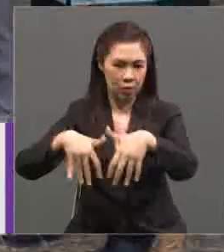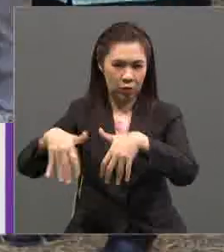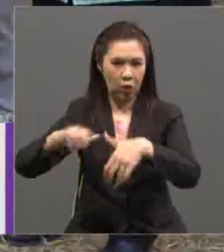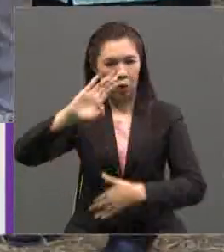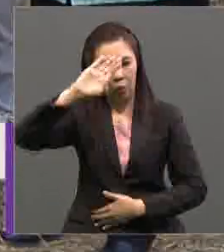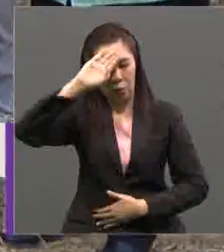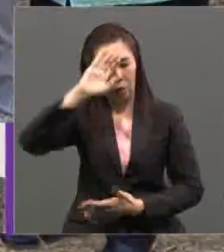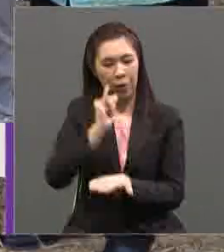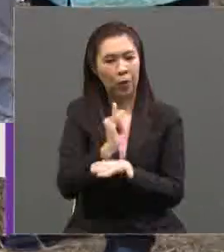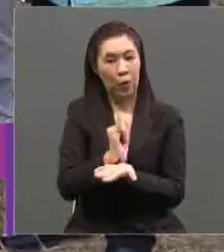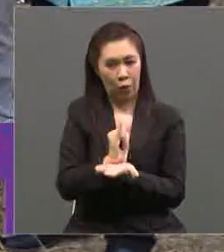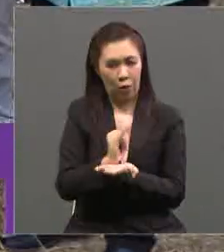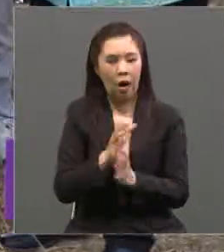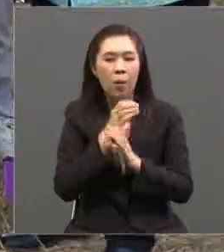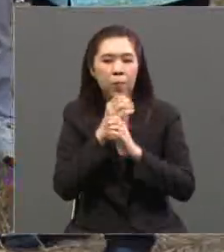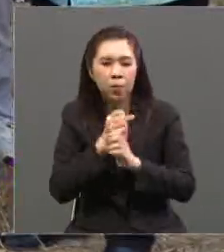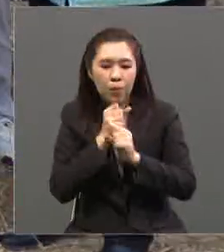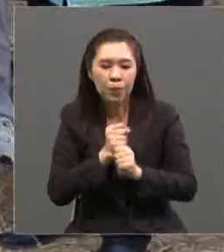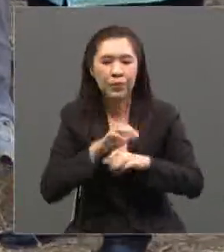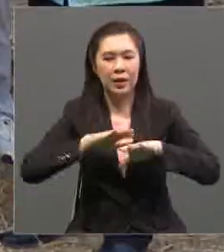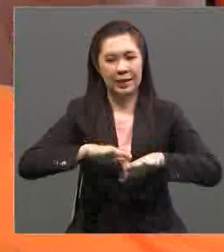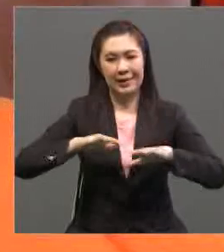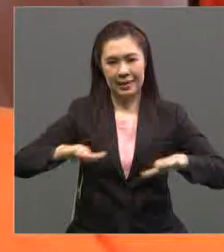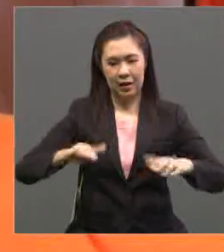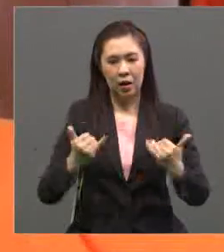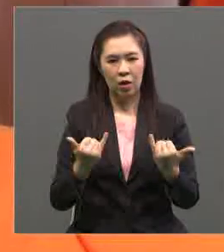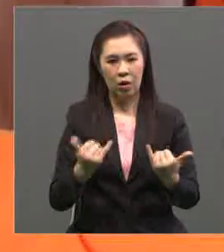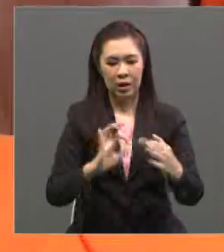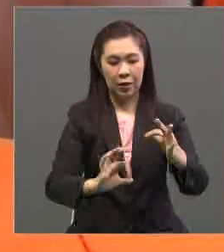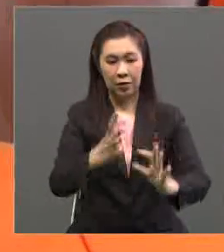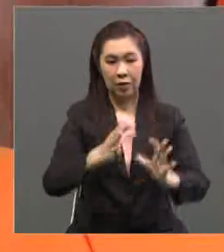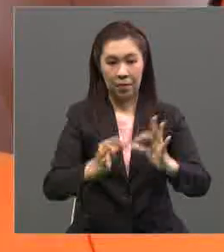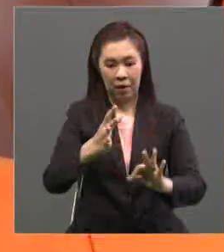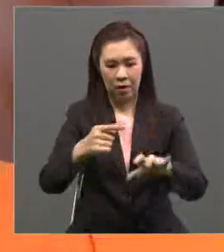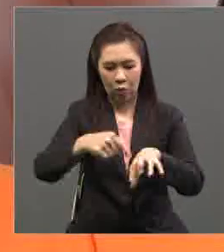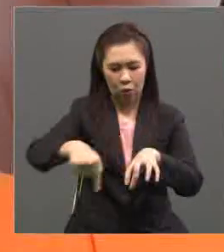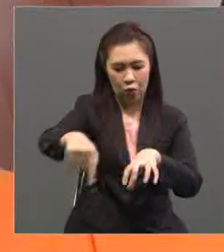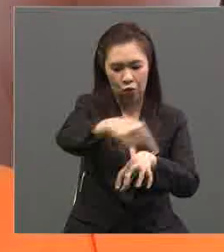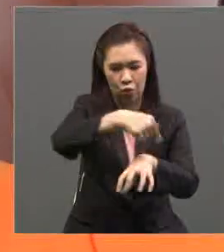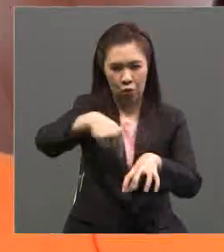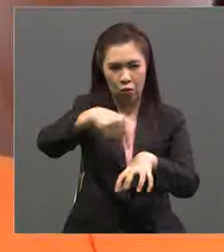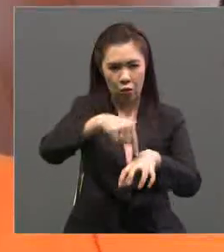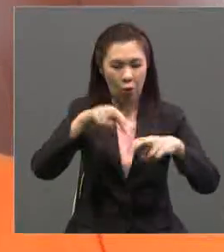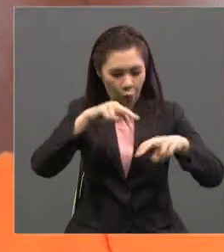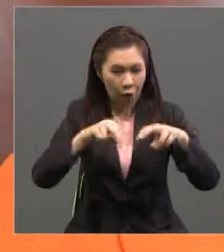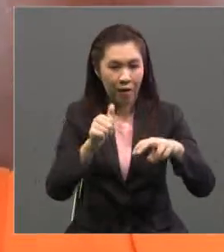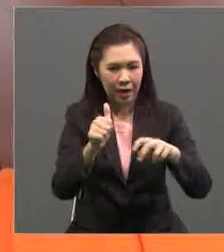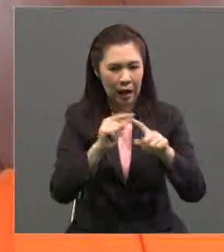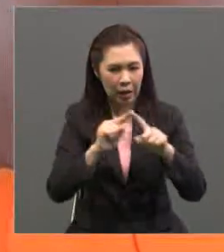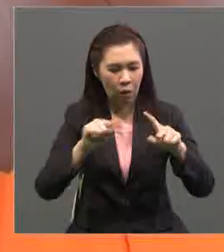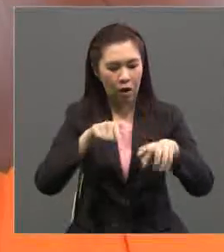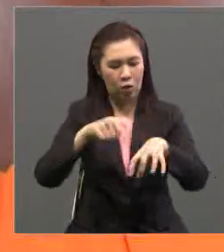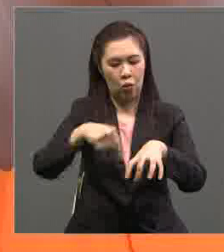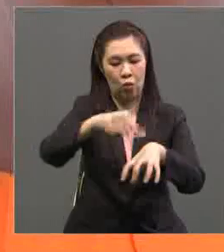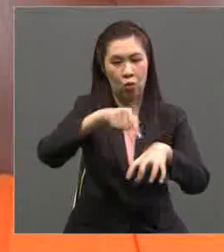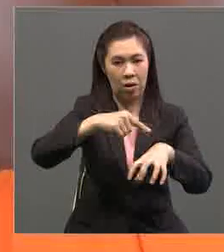ะผู้ป่วยติดเตียงผู้สูงอายุและเด็กเล็กขณะนี้สามารถควบคุมเพลิงไหม้ให้อยู่ในวงจำกัดได้แล้วนะครับแต่ยังคงมีความร้อนสะ